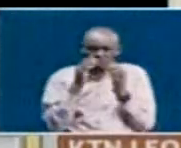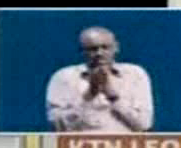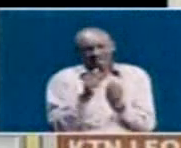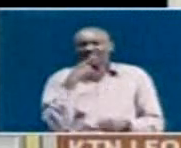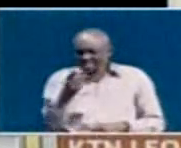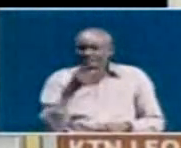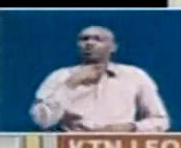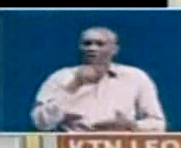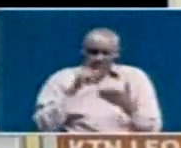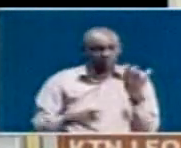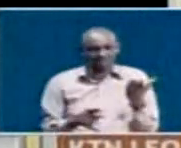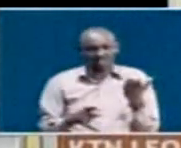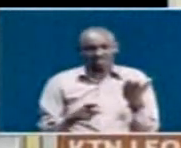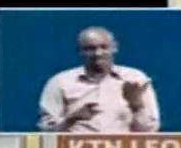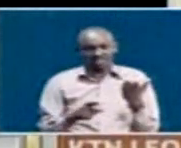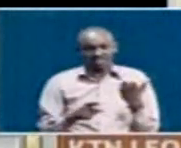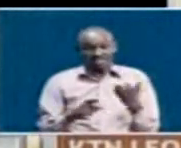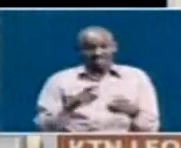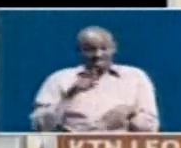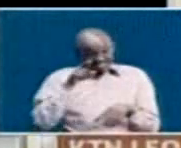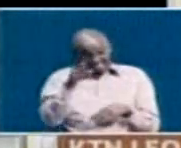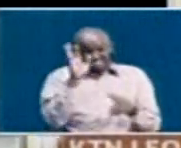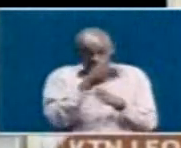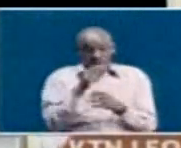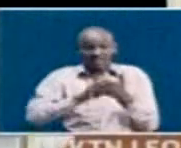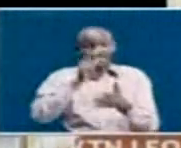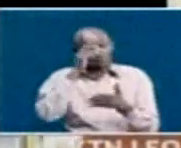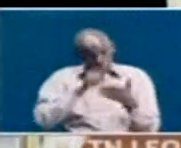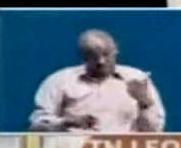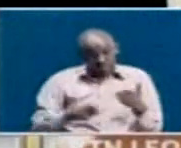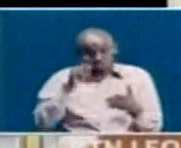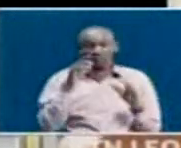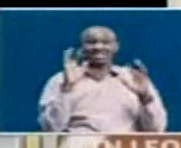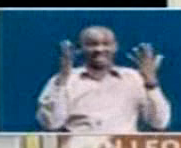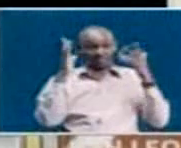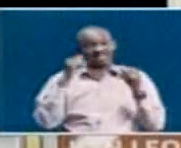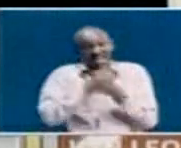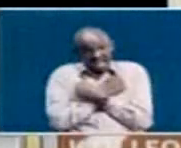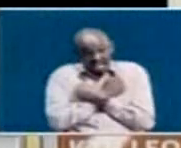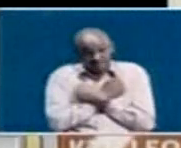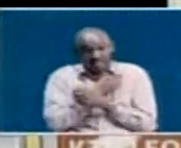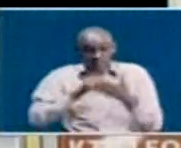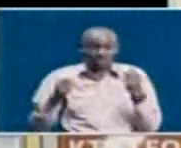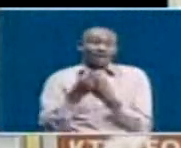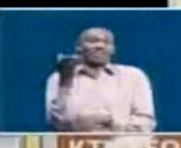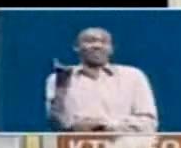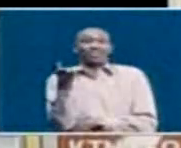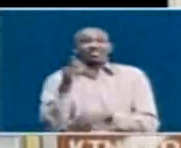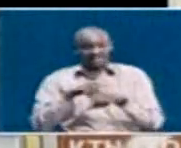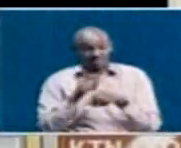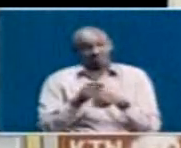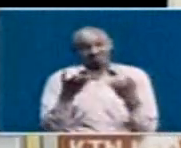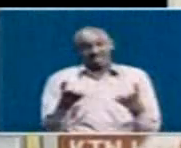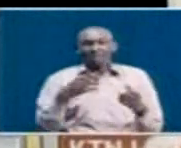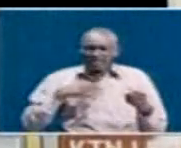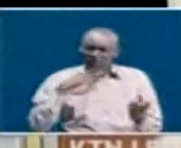mwambie vile wataka. Njoo sasa nikasema hii nyimbo nimeiandika kwa kusherekea mapenzi na kitendo cha kufanya mapenzi. Utakuta mara nyingi